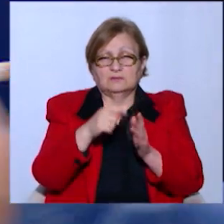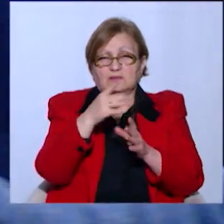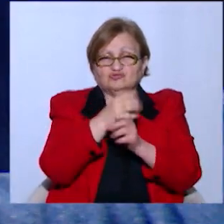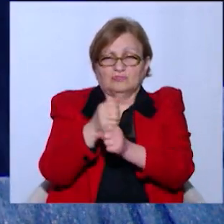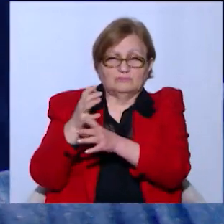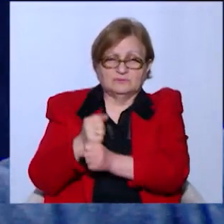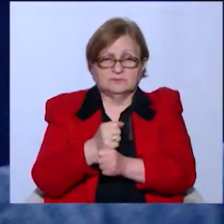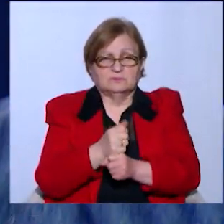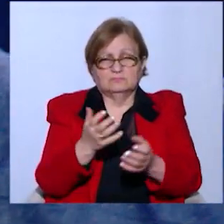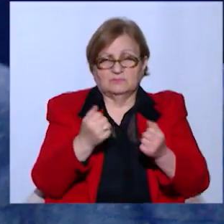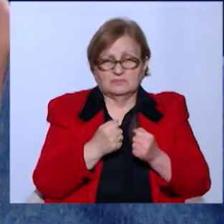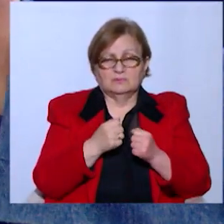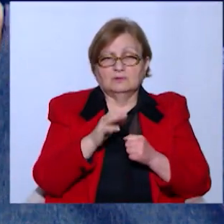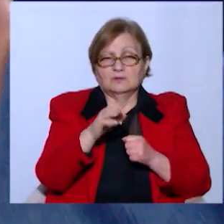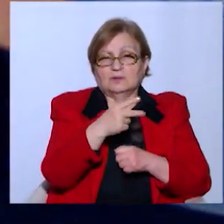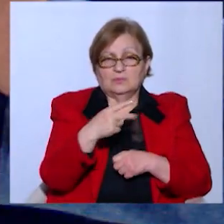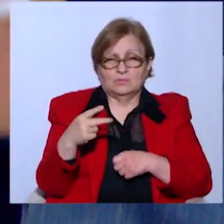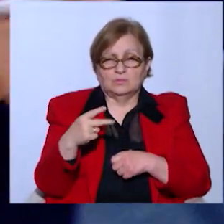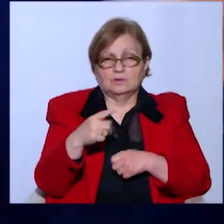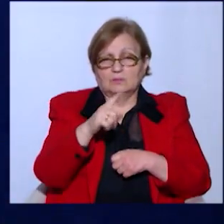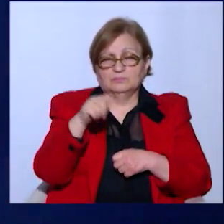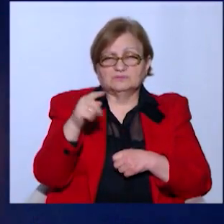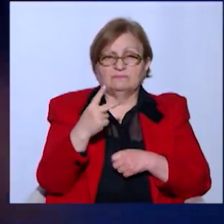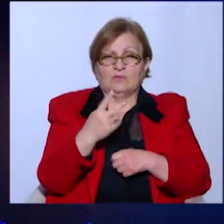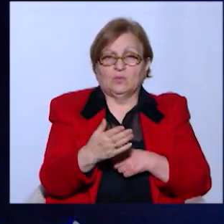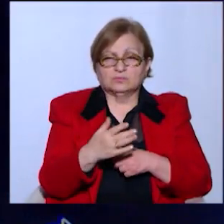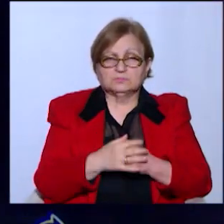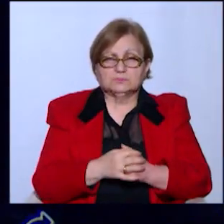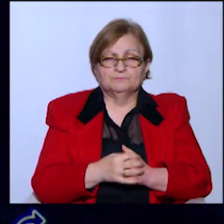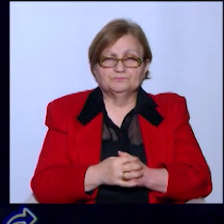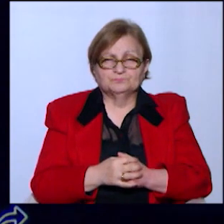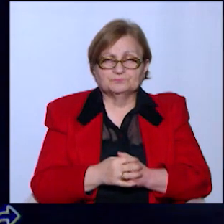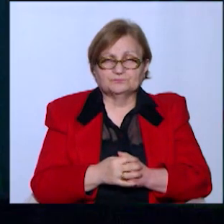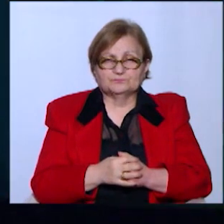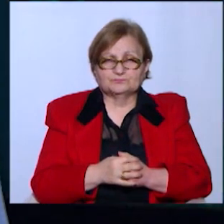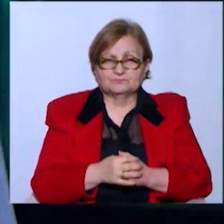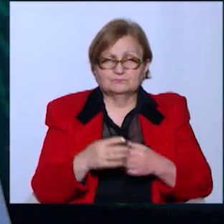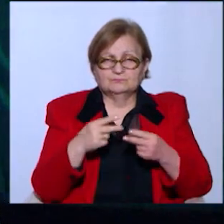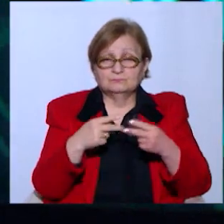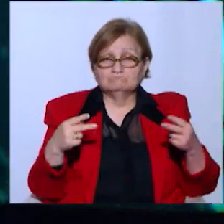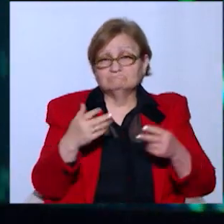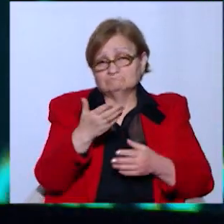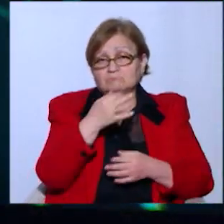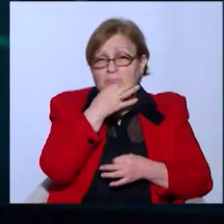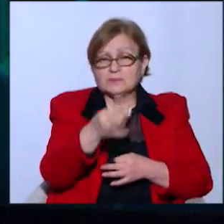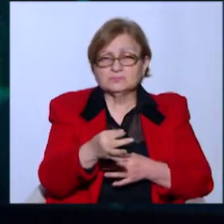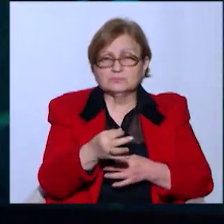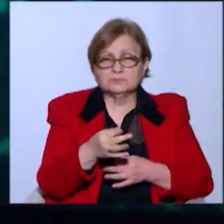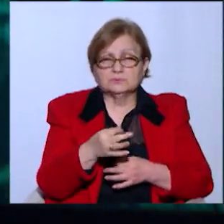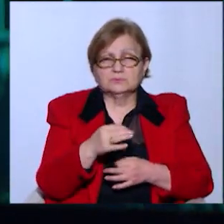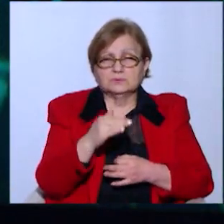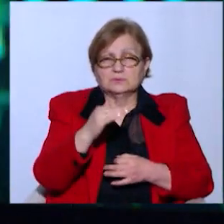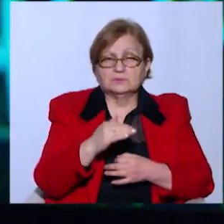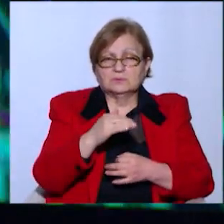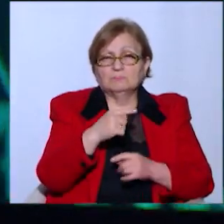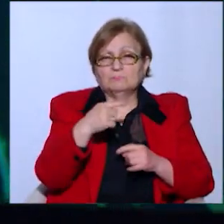2-1-ზე შეკვეცით კი მიიღება ქუ უდრის ფესვი 2-ს და შესაბამისად პასუხი გამოდის ნიშნელი